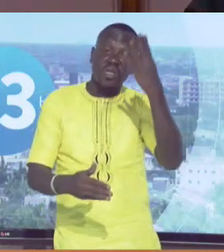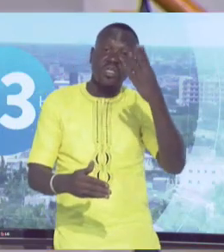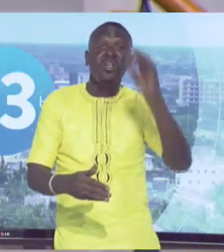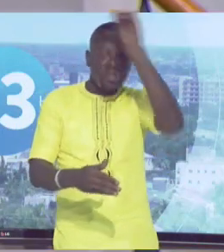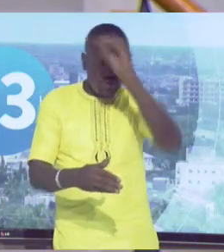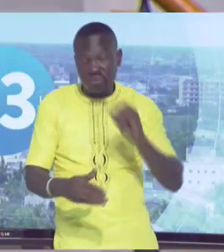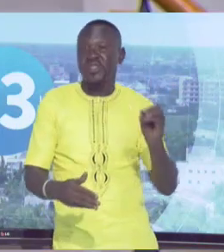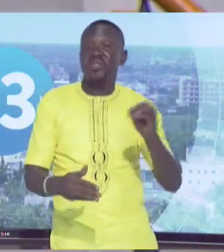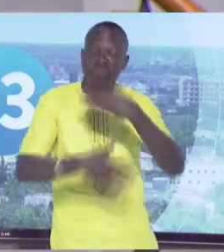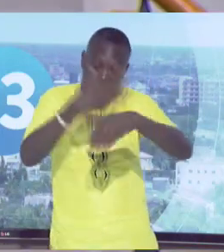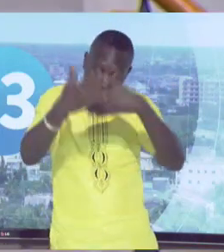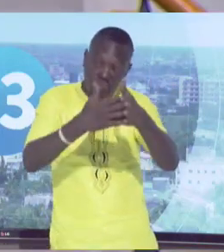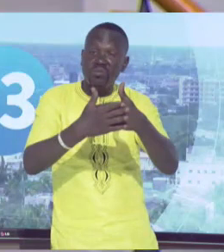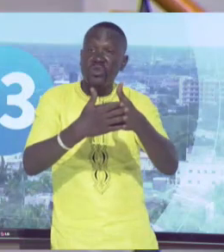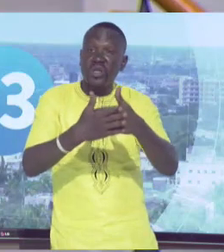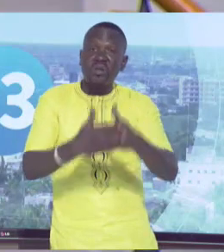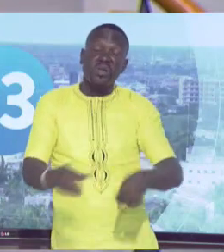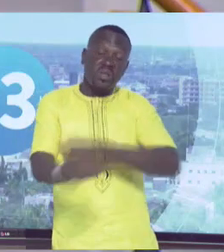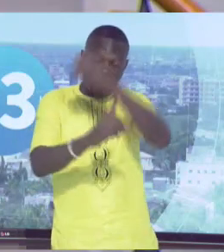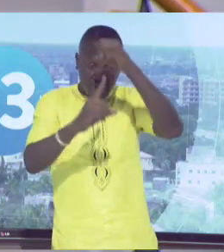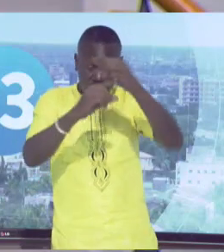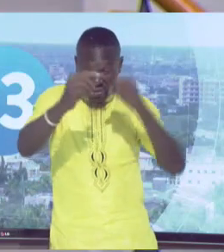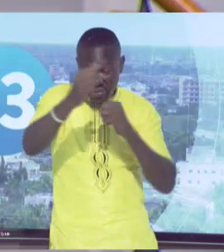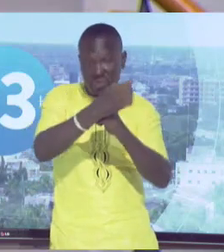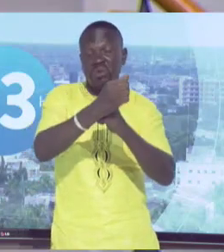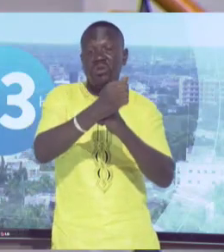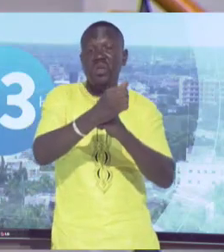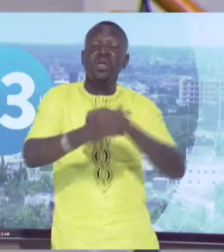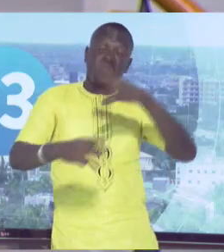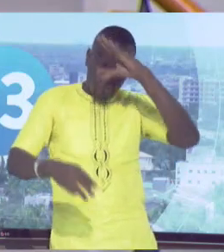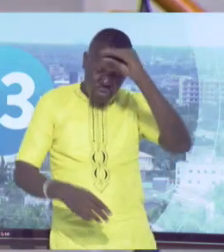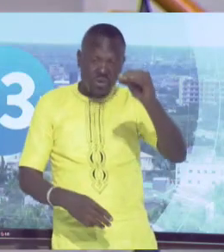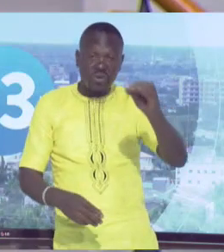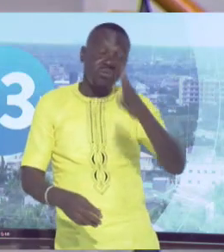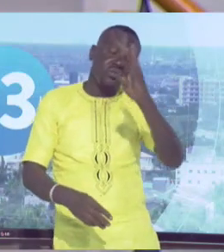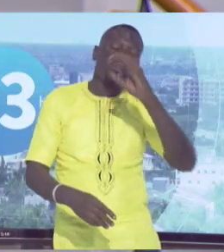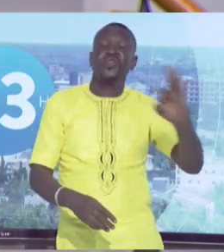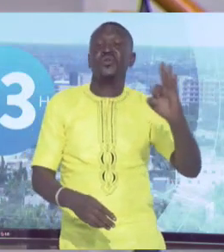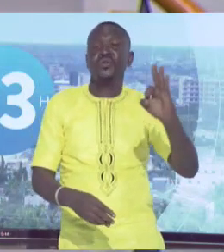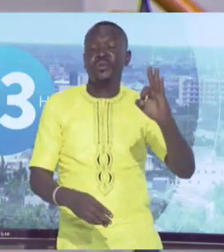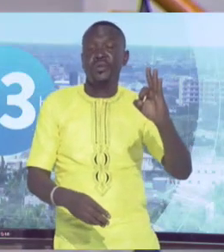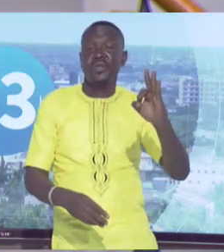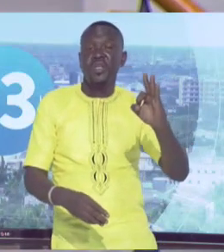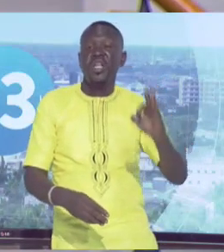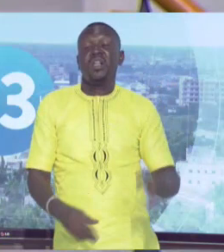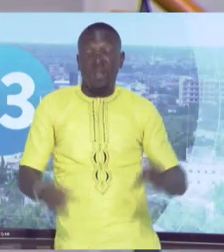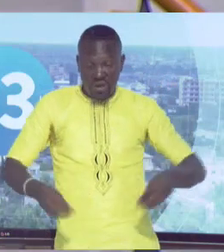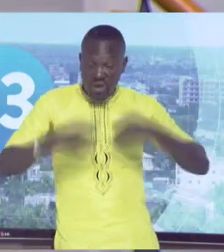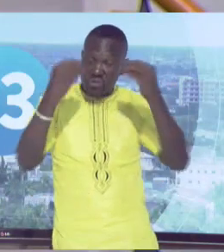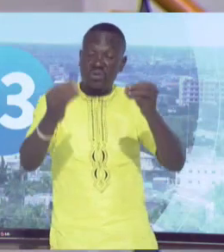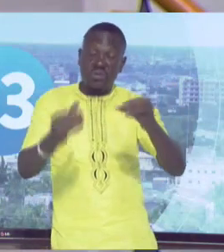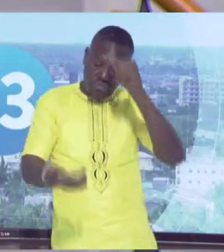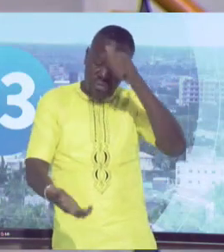pas tout. Malgré la situation sécuritaire et humanitaire, le Burkina Faso a consacré encore cette